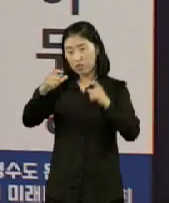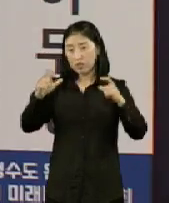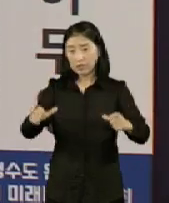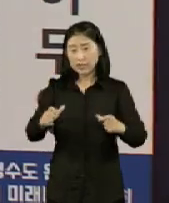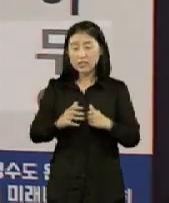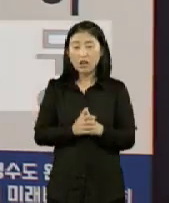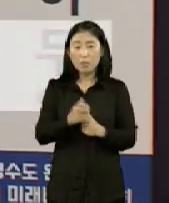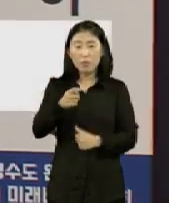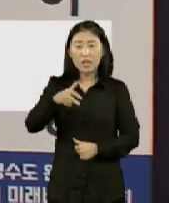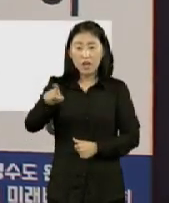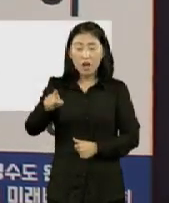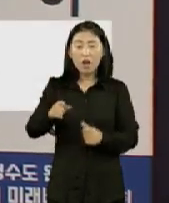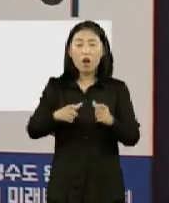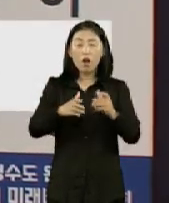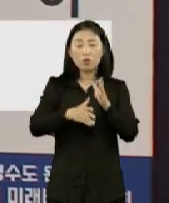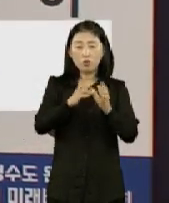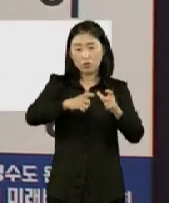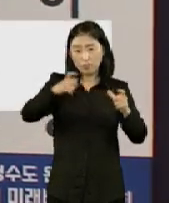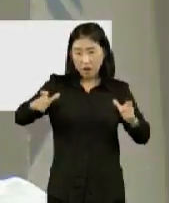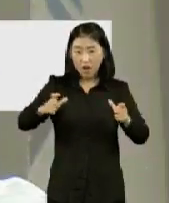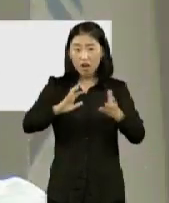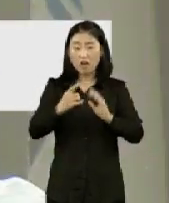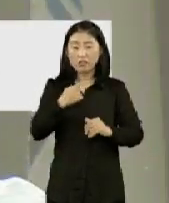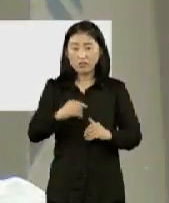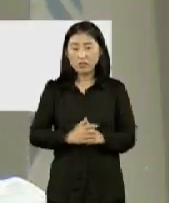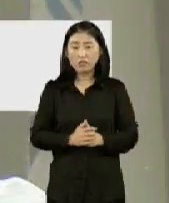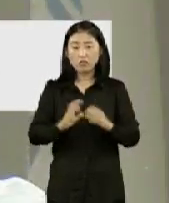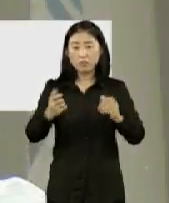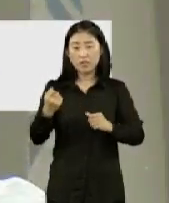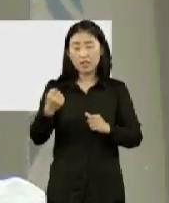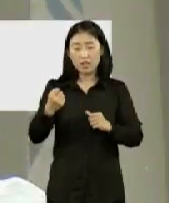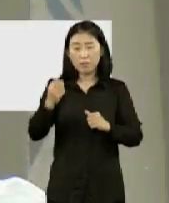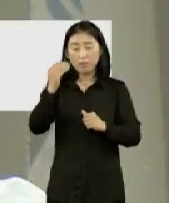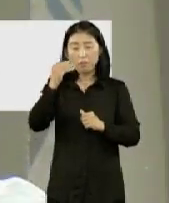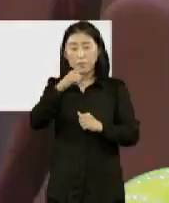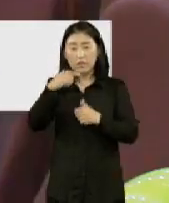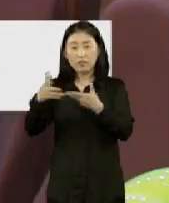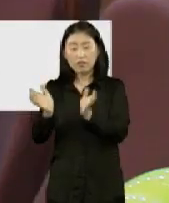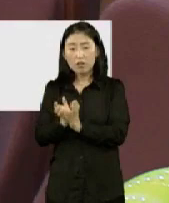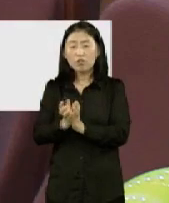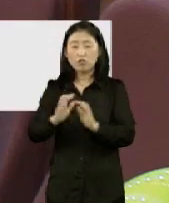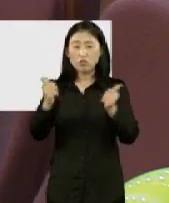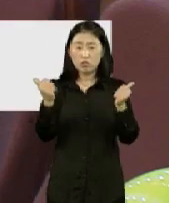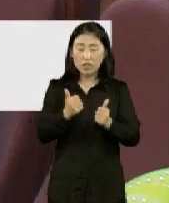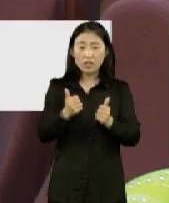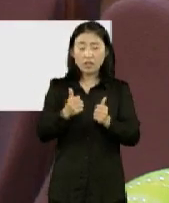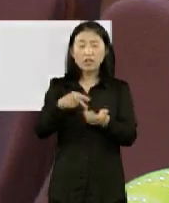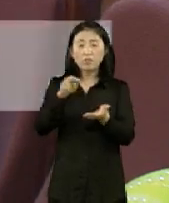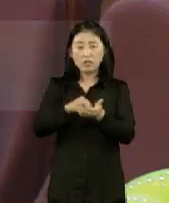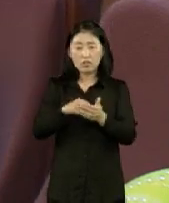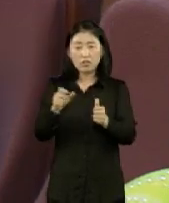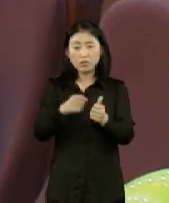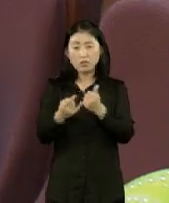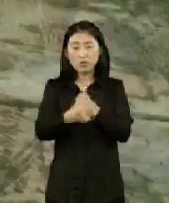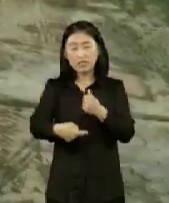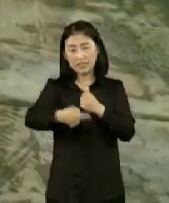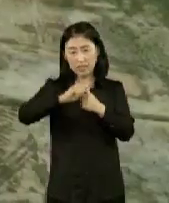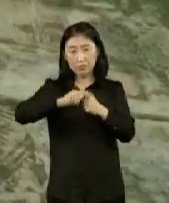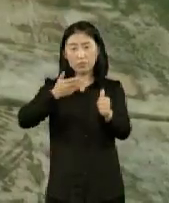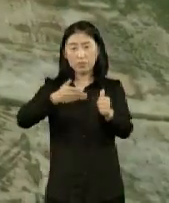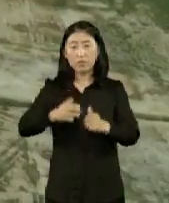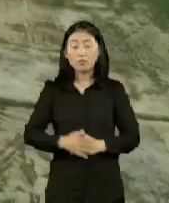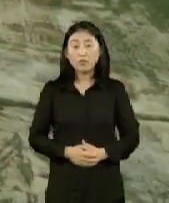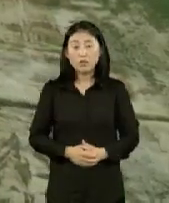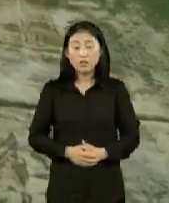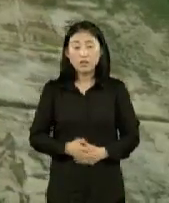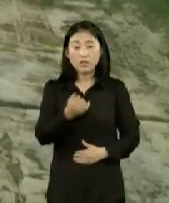아우르는 메가시티 구상도 토론회에서 나왔고 국민의힘에게 국회 차원의 특위 참여를 거듭 촉구했습니다.